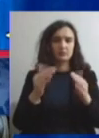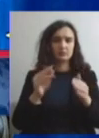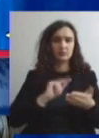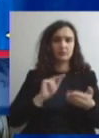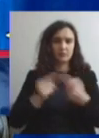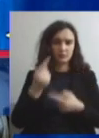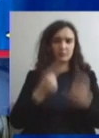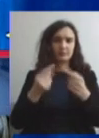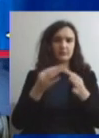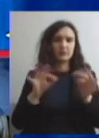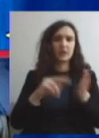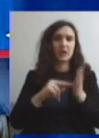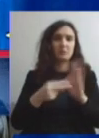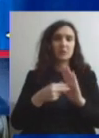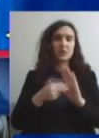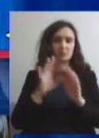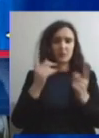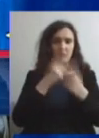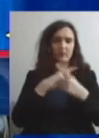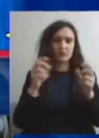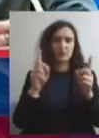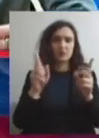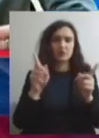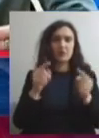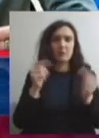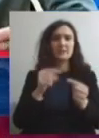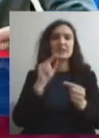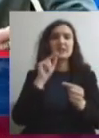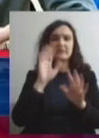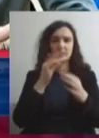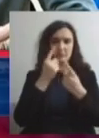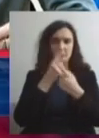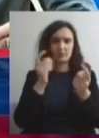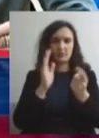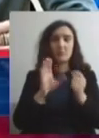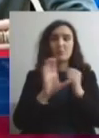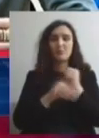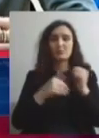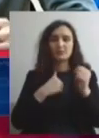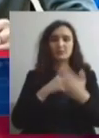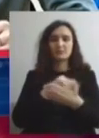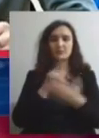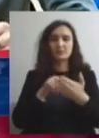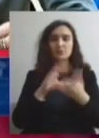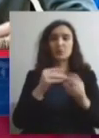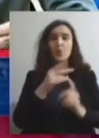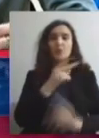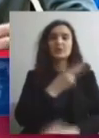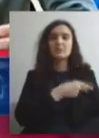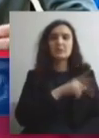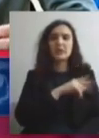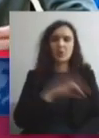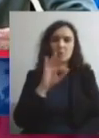უკვე დაგეგმილი და გამოვაცხადებთ შესაბამის რიცხვსაც. და ბოლოს მინდა კითხოთ, ზოგადად ჰოსპიტალურ სექტორზეც მართალია